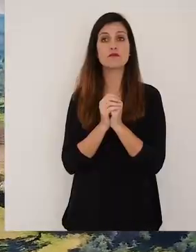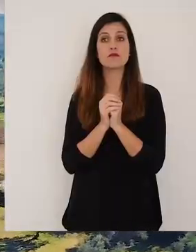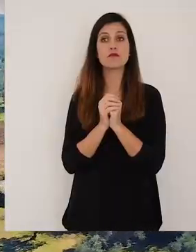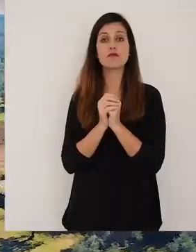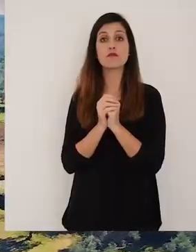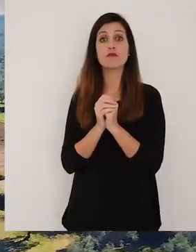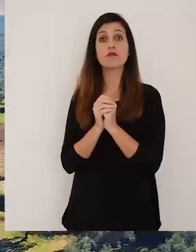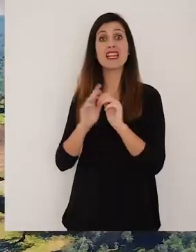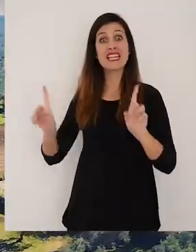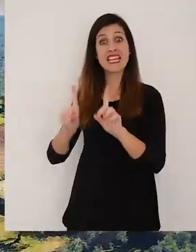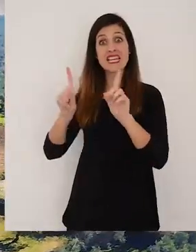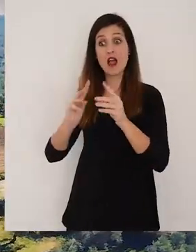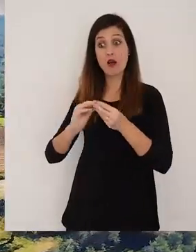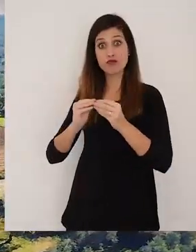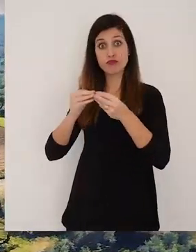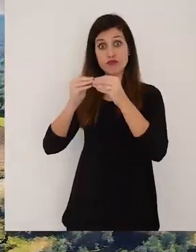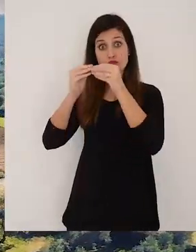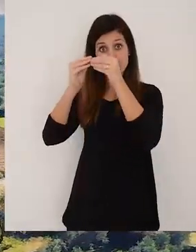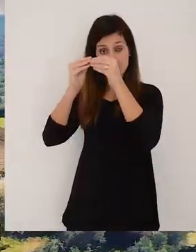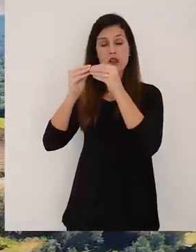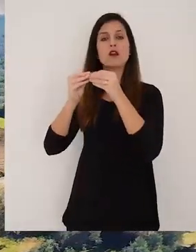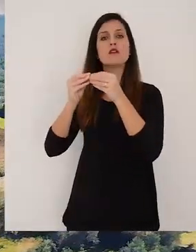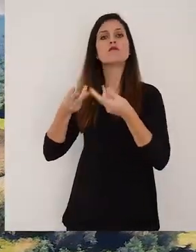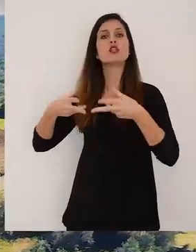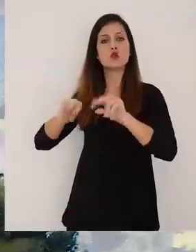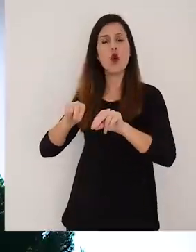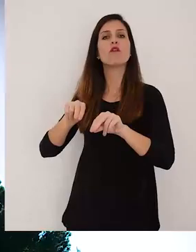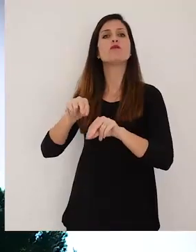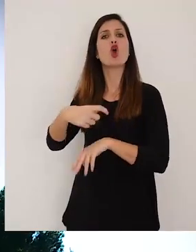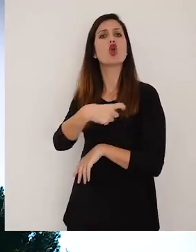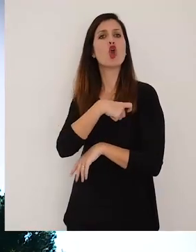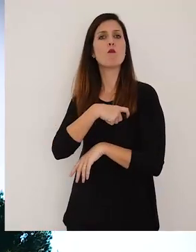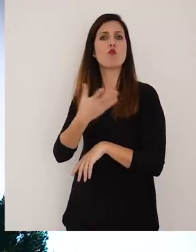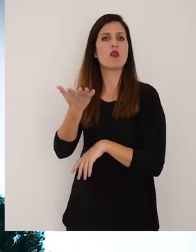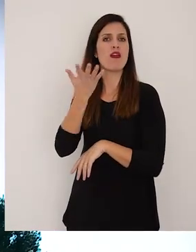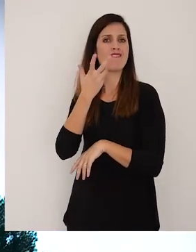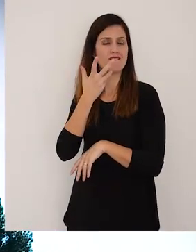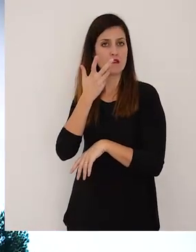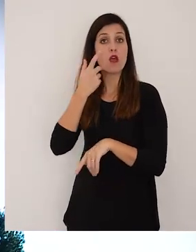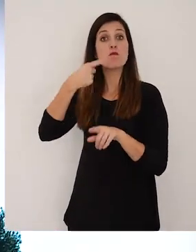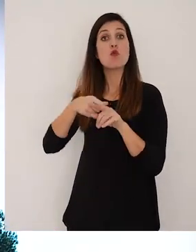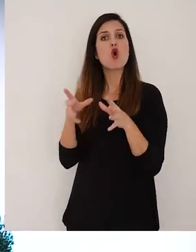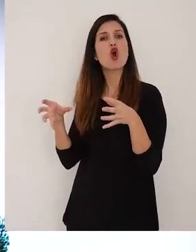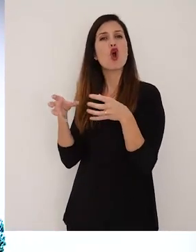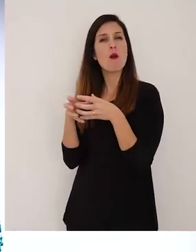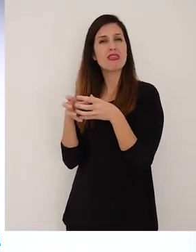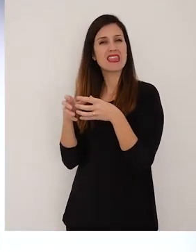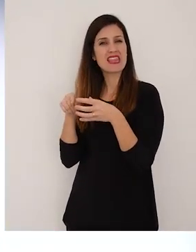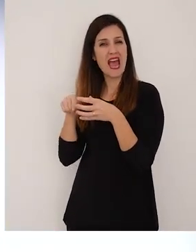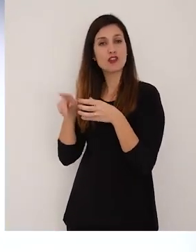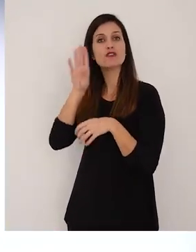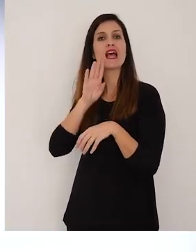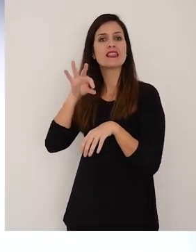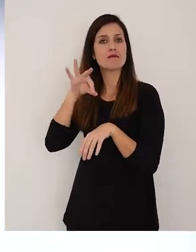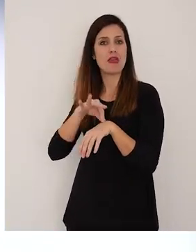I lavori di ricostruzione della chiesa furono promossi dall'amministrazione comunale oggianese e dal Comitato Santi Medici, enti